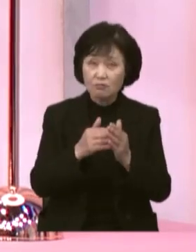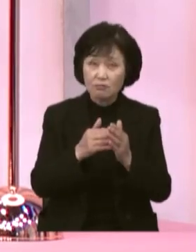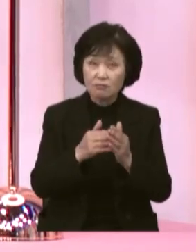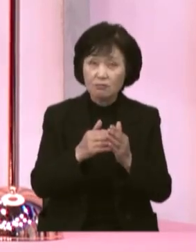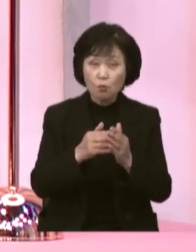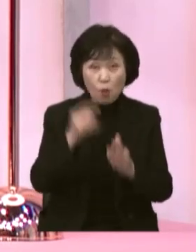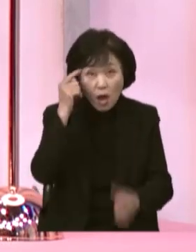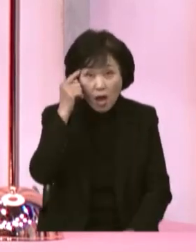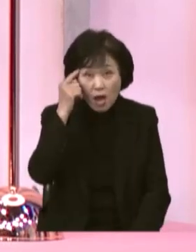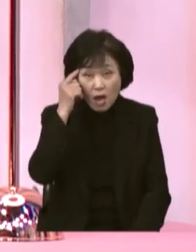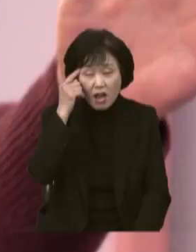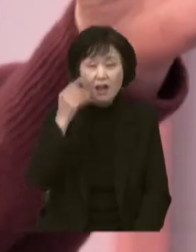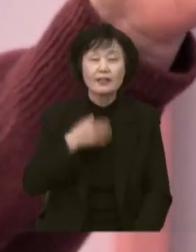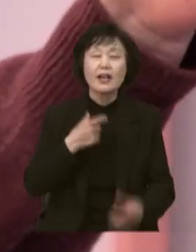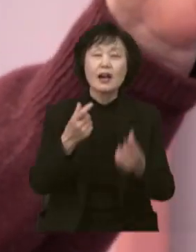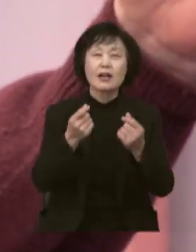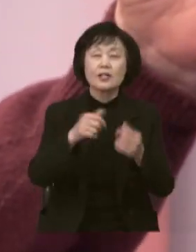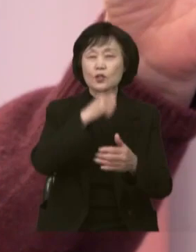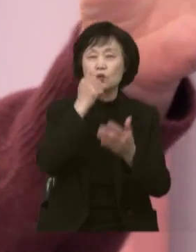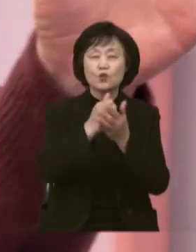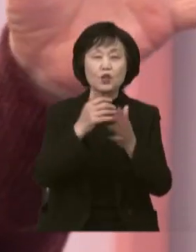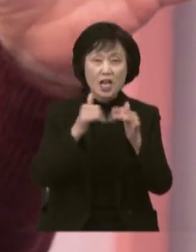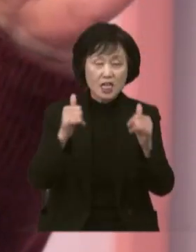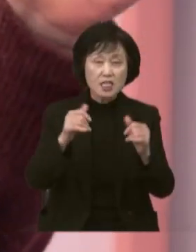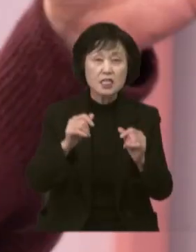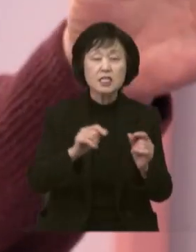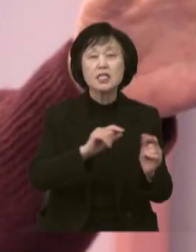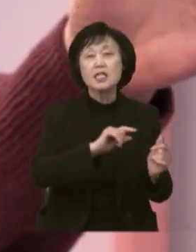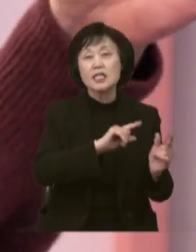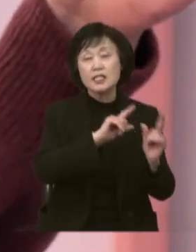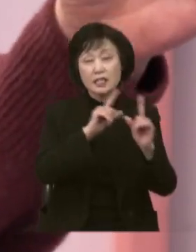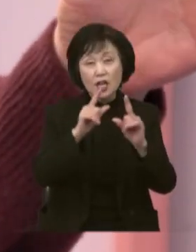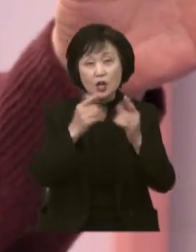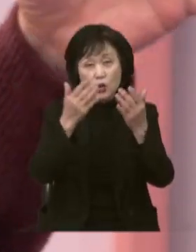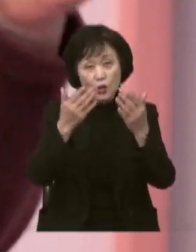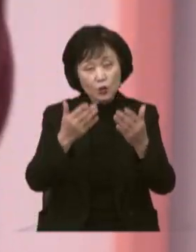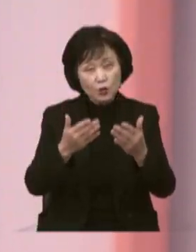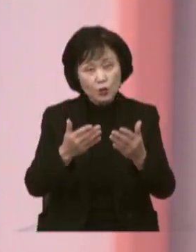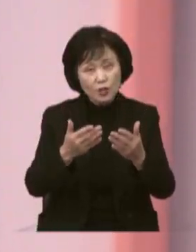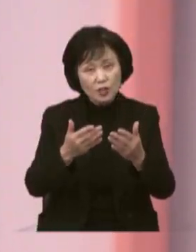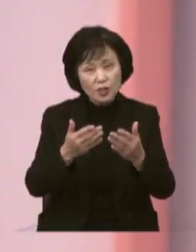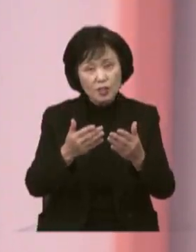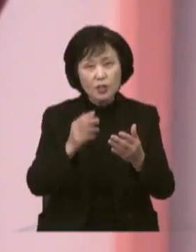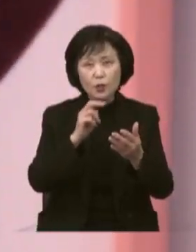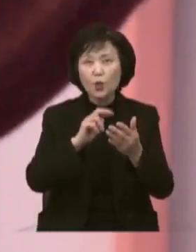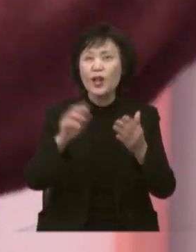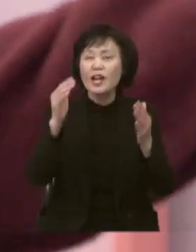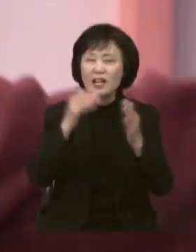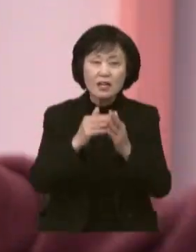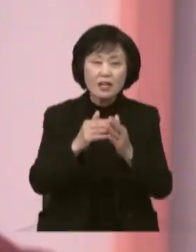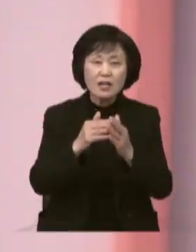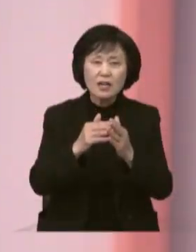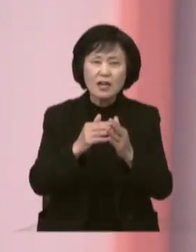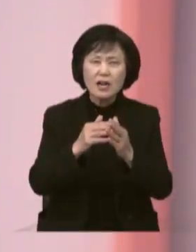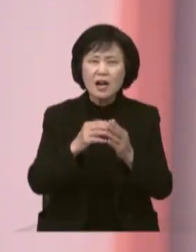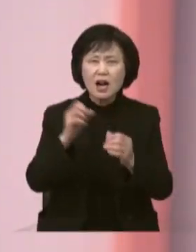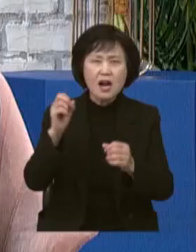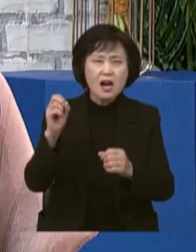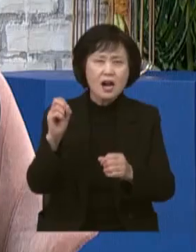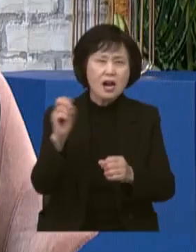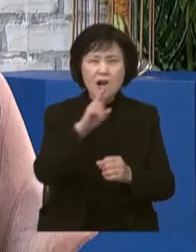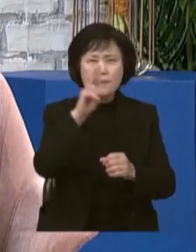눈물이 쏟아지고 아까 막 거기서 선곡하고 찬양하고 간증한 사람들은 막 이만해 보이는 거야